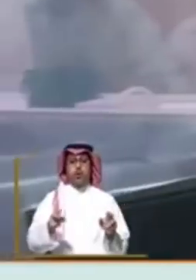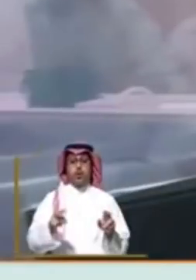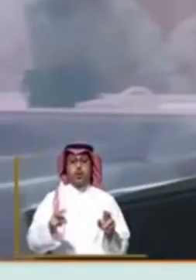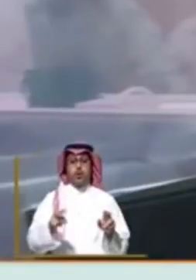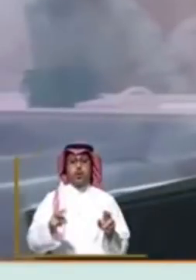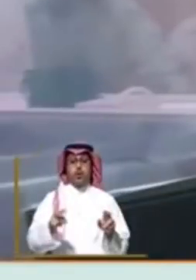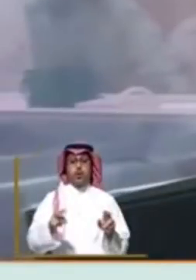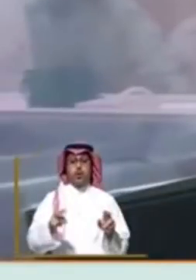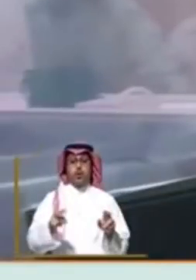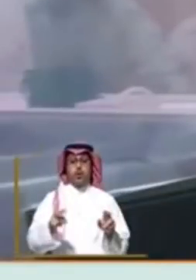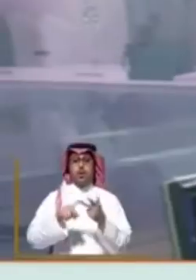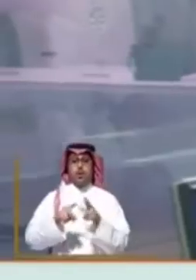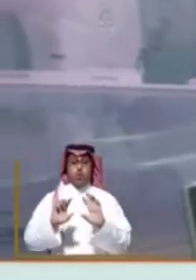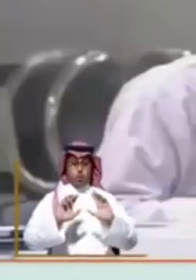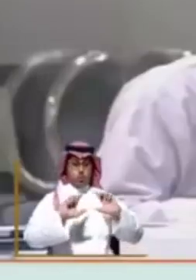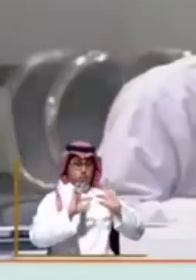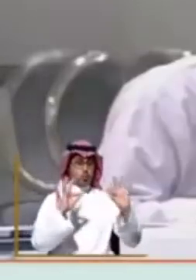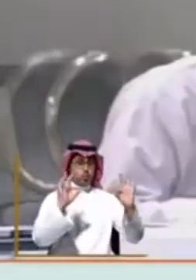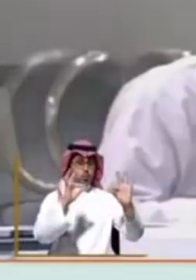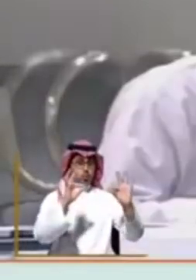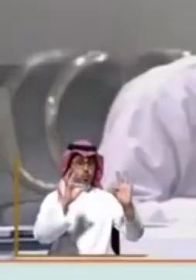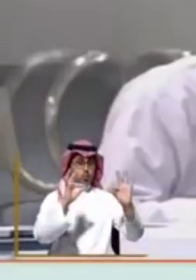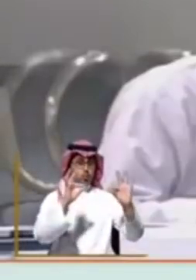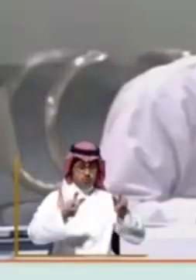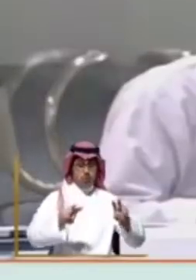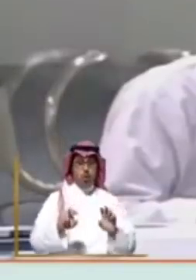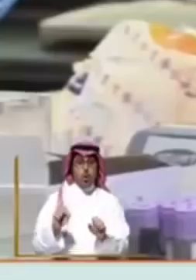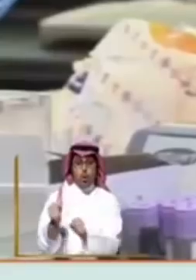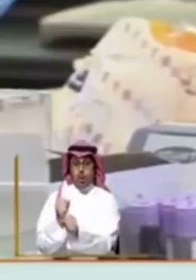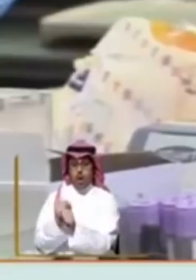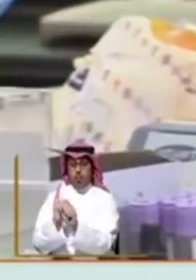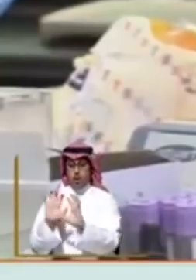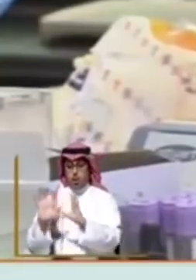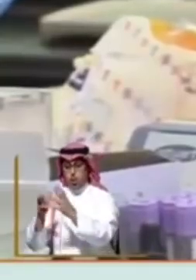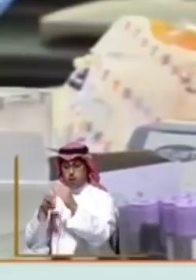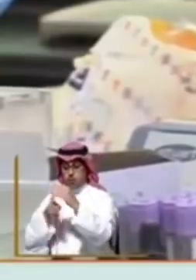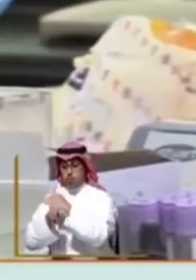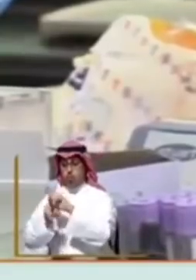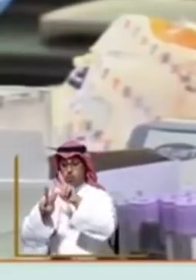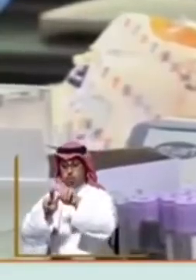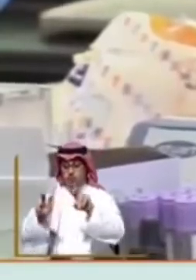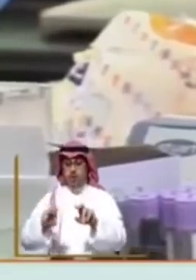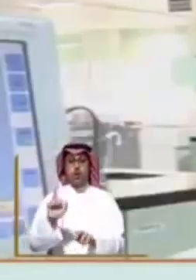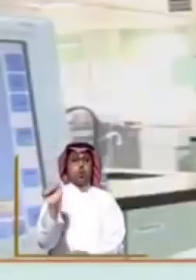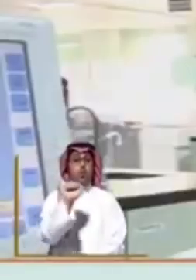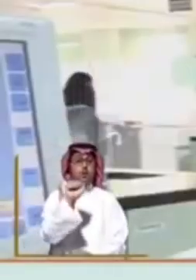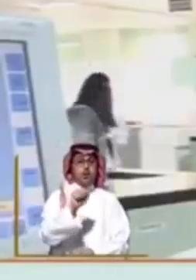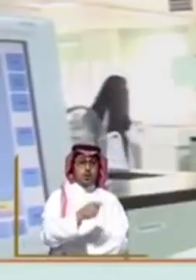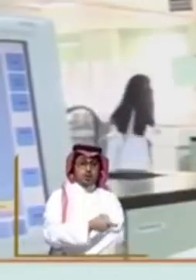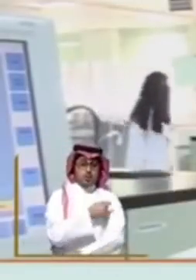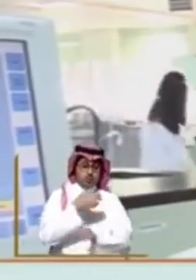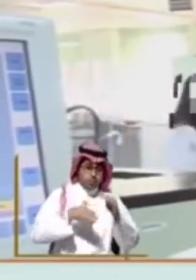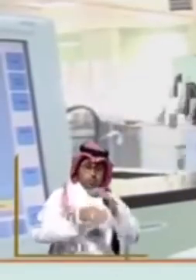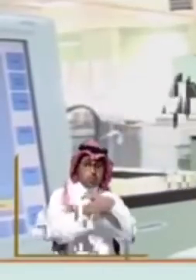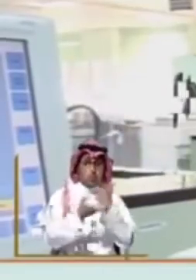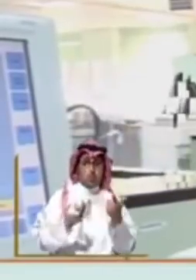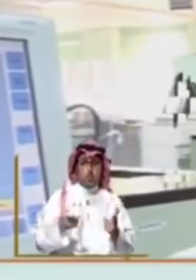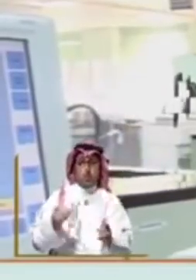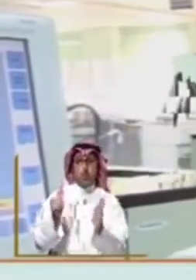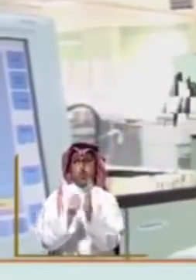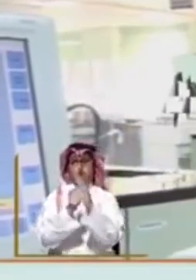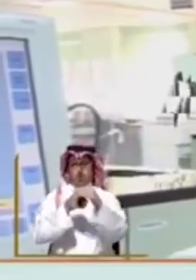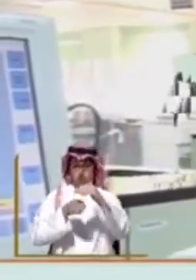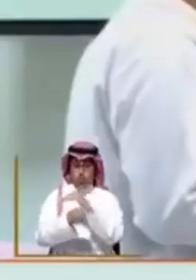كالتقصي الوبائي والفحص المجتمعي والعمل في المحاجر والمؤسسات الصحية والاستشارات الطبية والرعاية